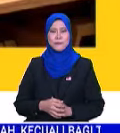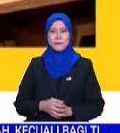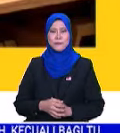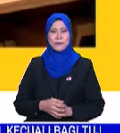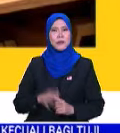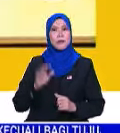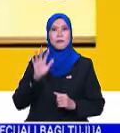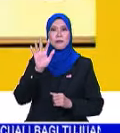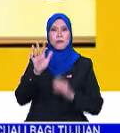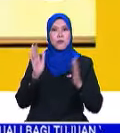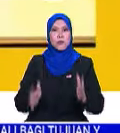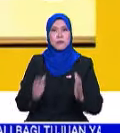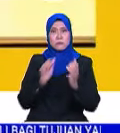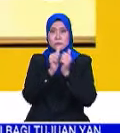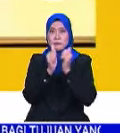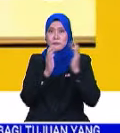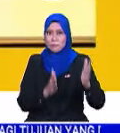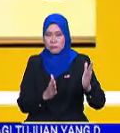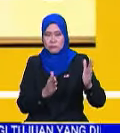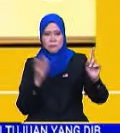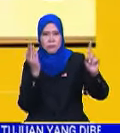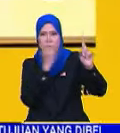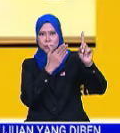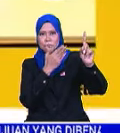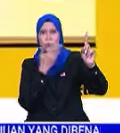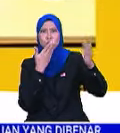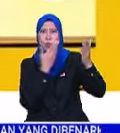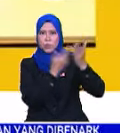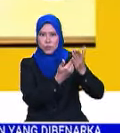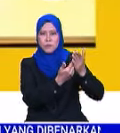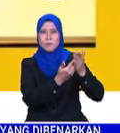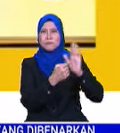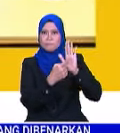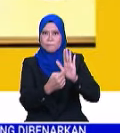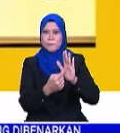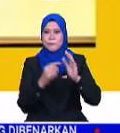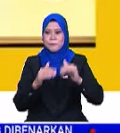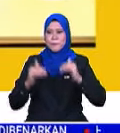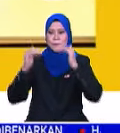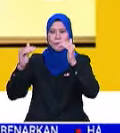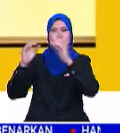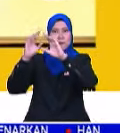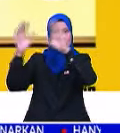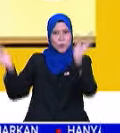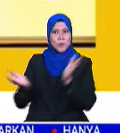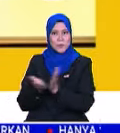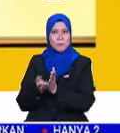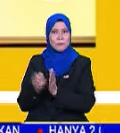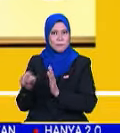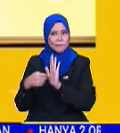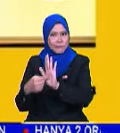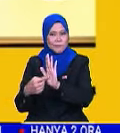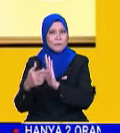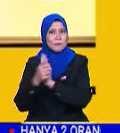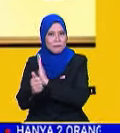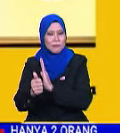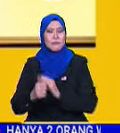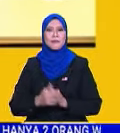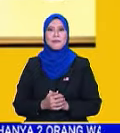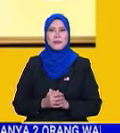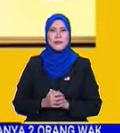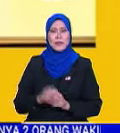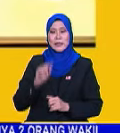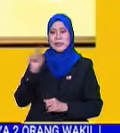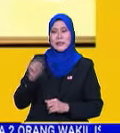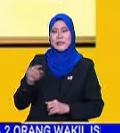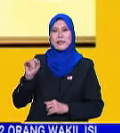Lima orang atlet yang mempunyai kedudukan yang agak baik di peringkat dunia dalam kategori masing-masing. First of course, saudara